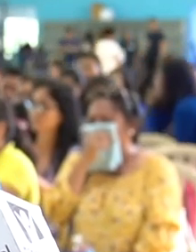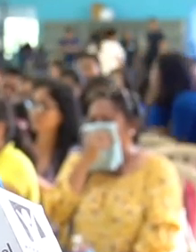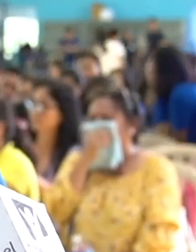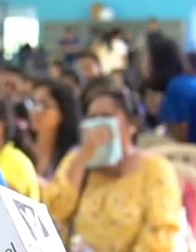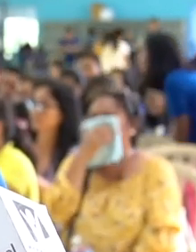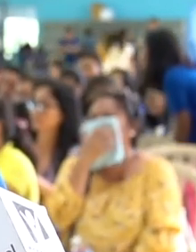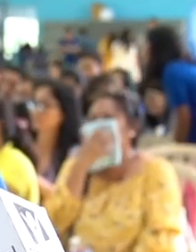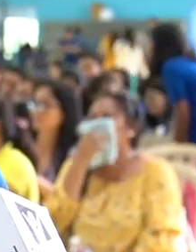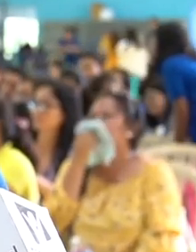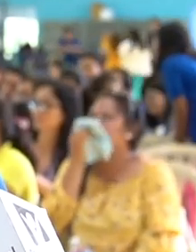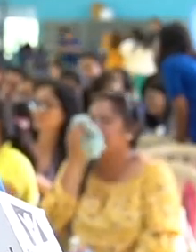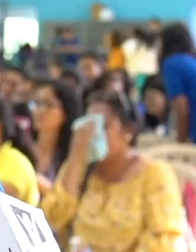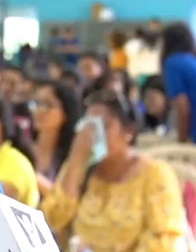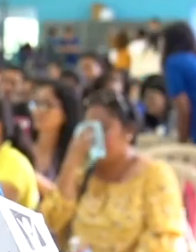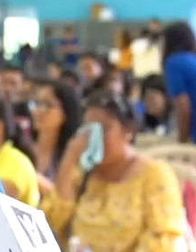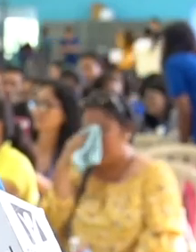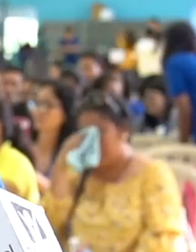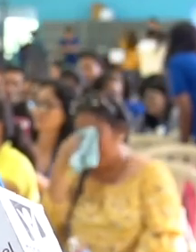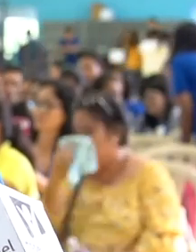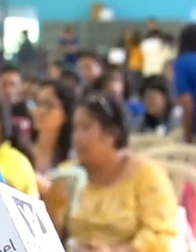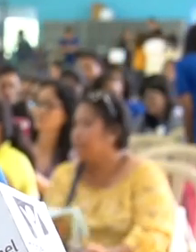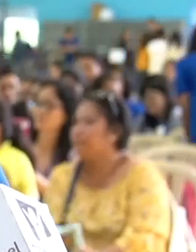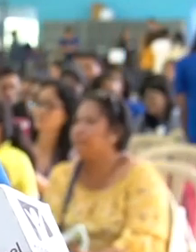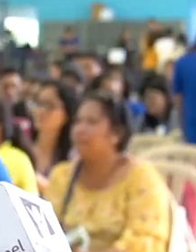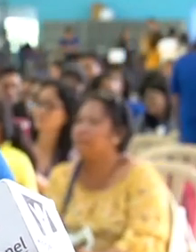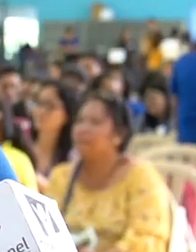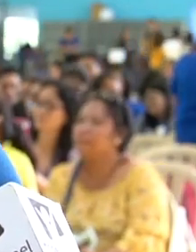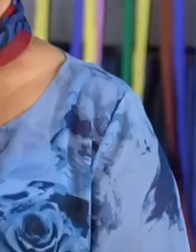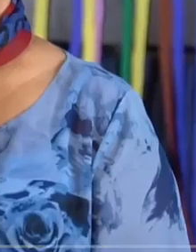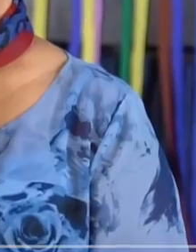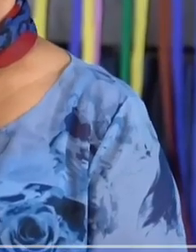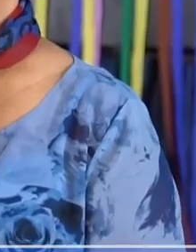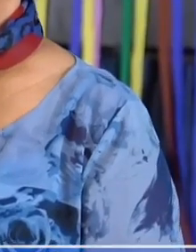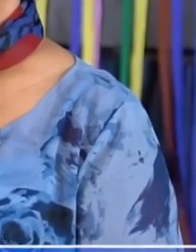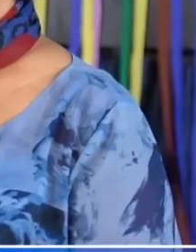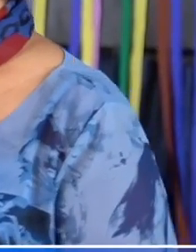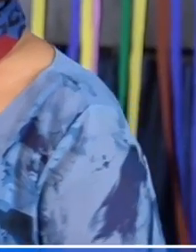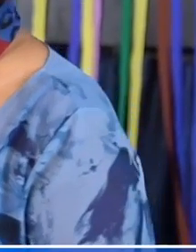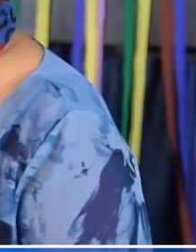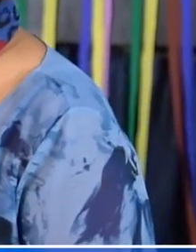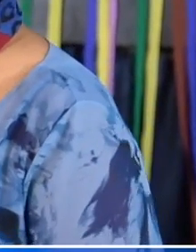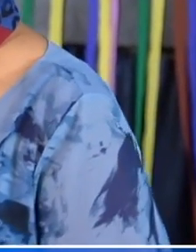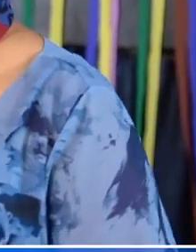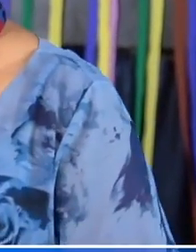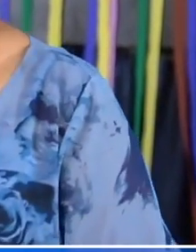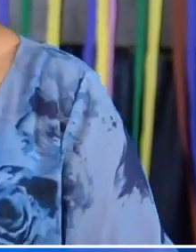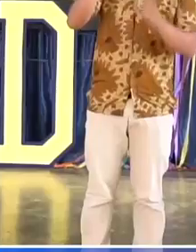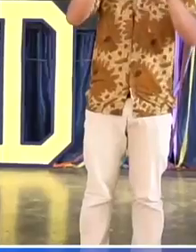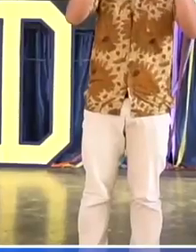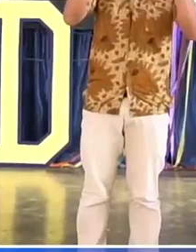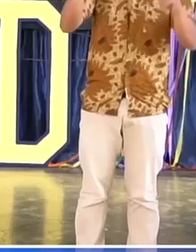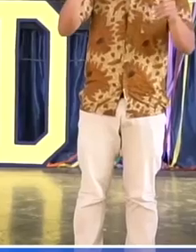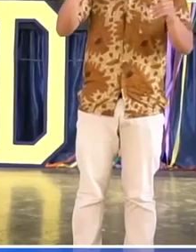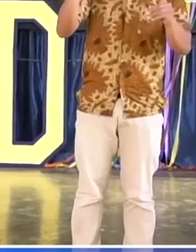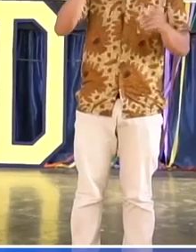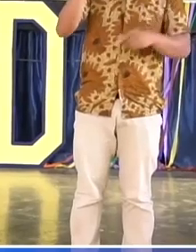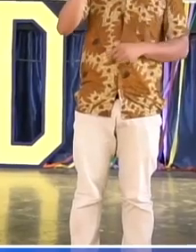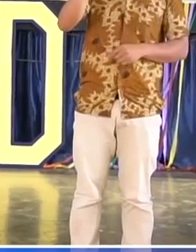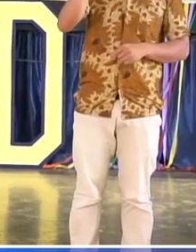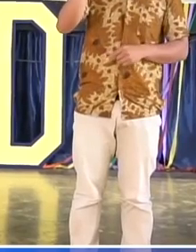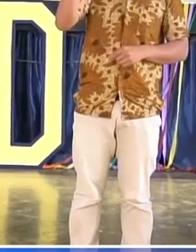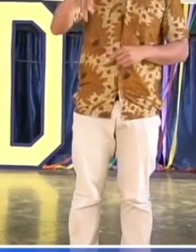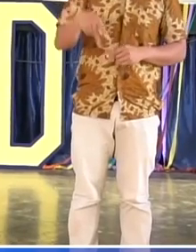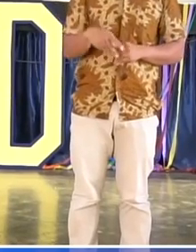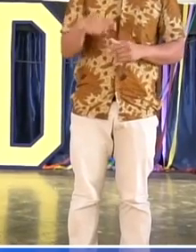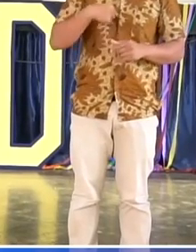ka mag-create ng awareness, you should be an advocate in special education. You must know everything about special education. You